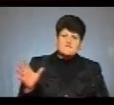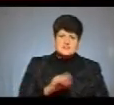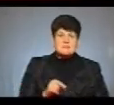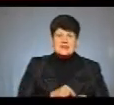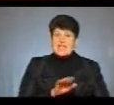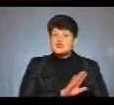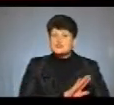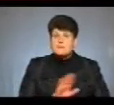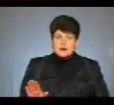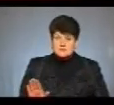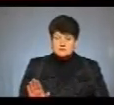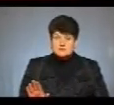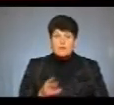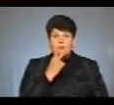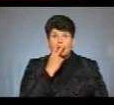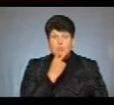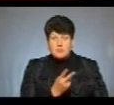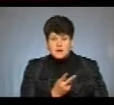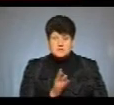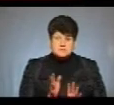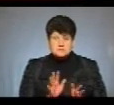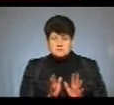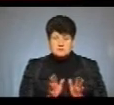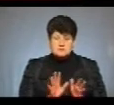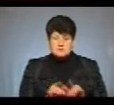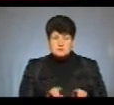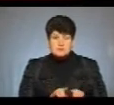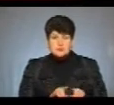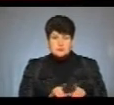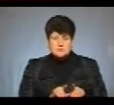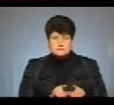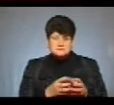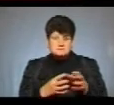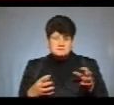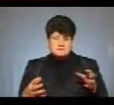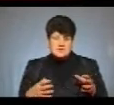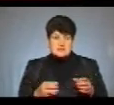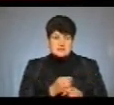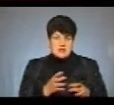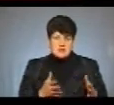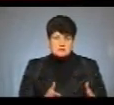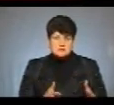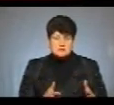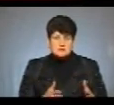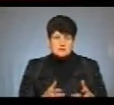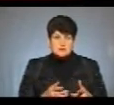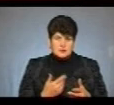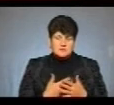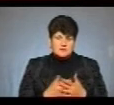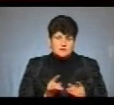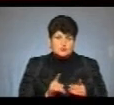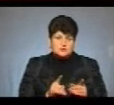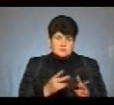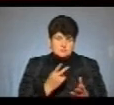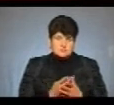чіпати. Побачили щось підозріле, схоже на боєприпас, схоже на снаряд, чи мінометну міну, чи міну